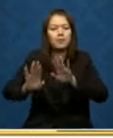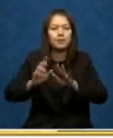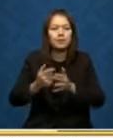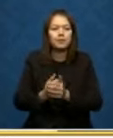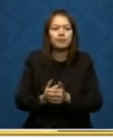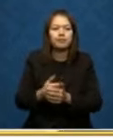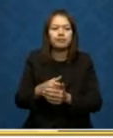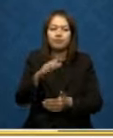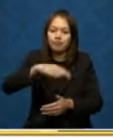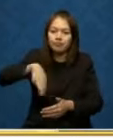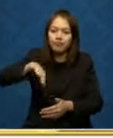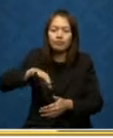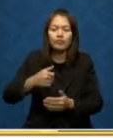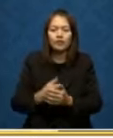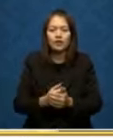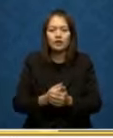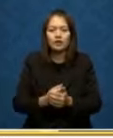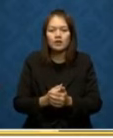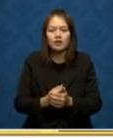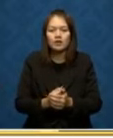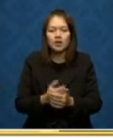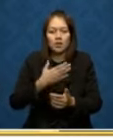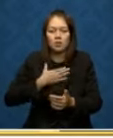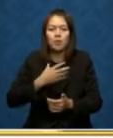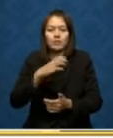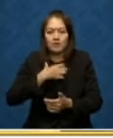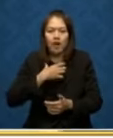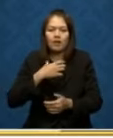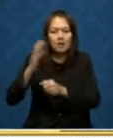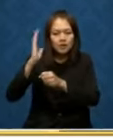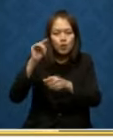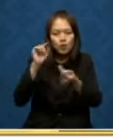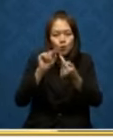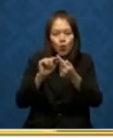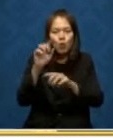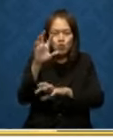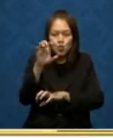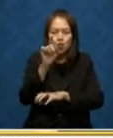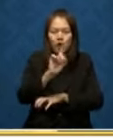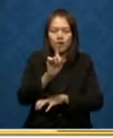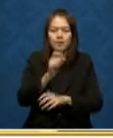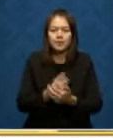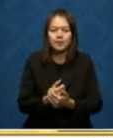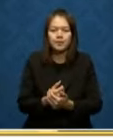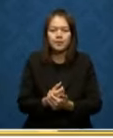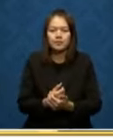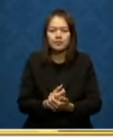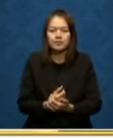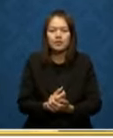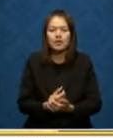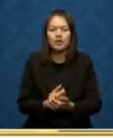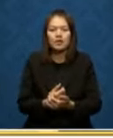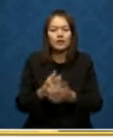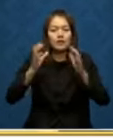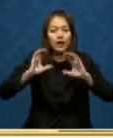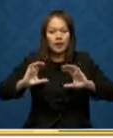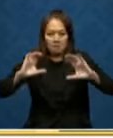พูดไปเยอะแล้วนะครับเพราะฉะนั้นสิ่งที่ผมอยากจะนำเสนอในเรื่องของกุ้งเนี่ยก็คือภาครัฐในการแก้ปัญหา